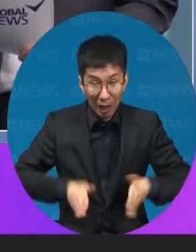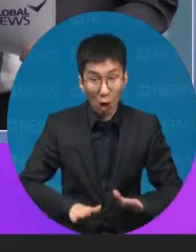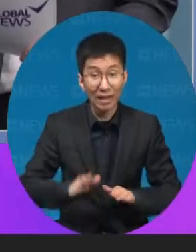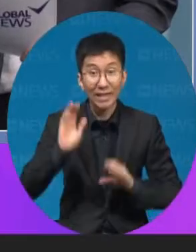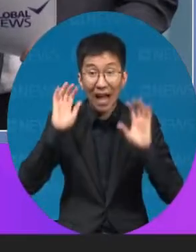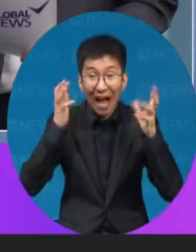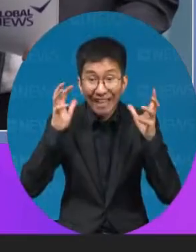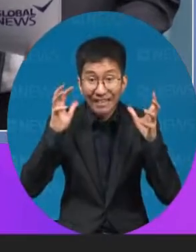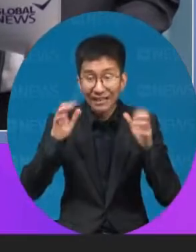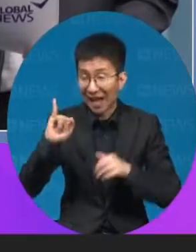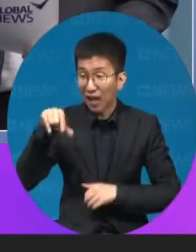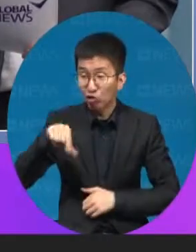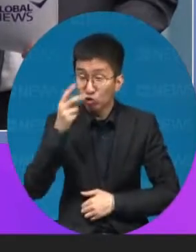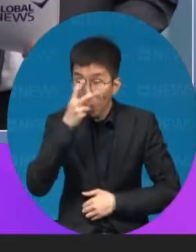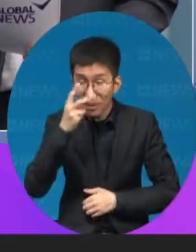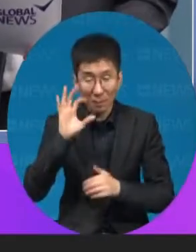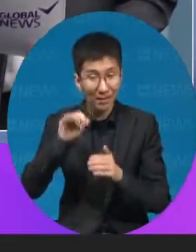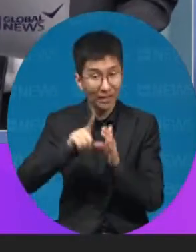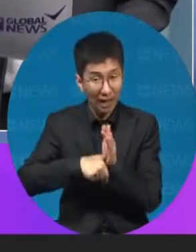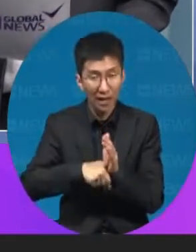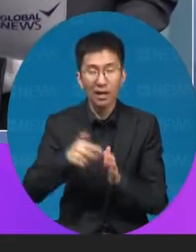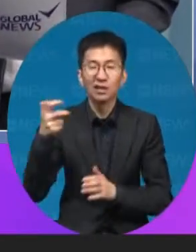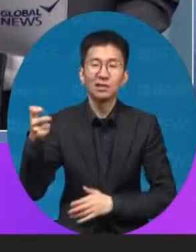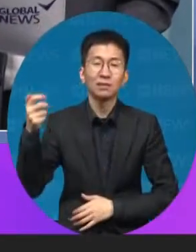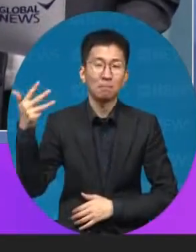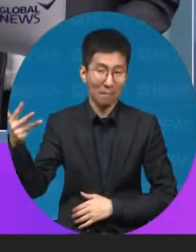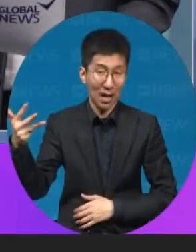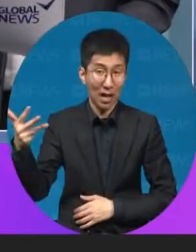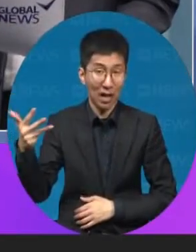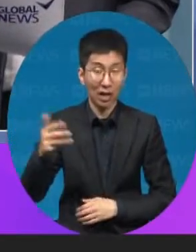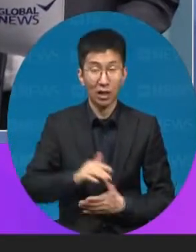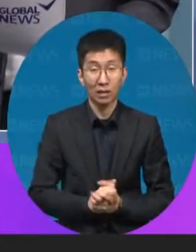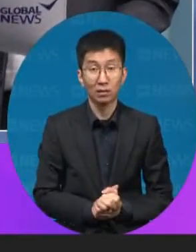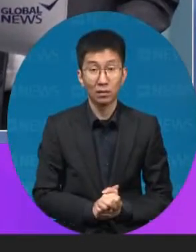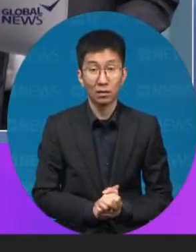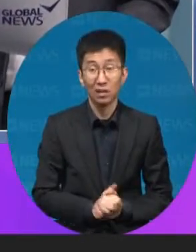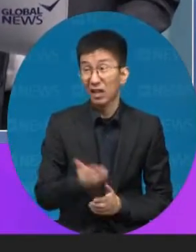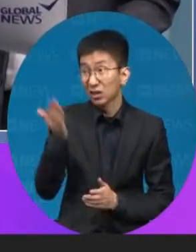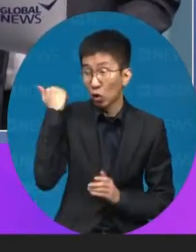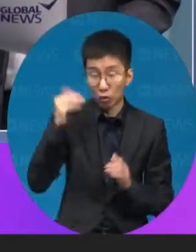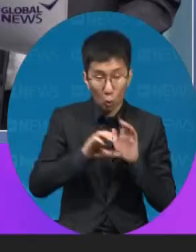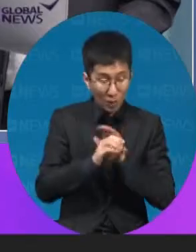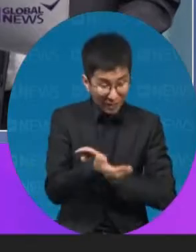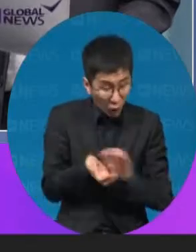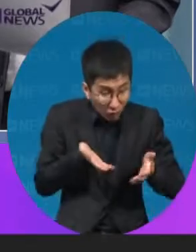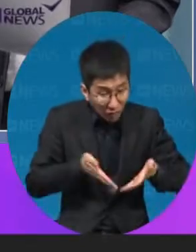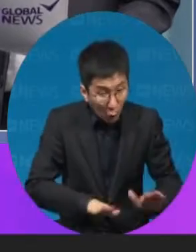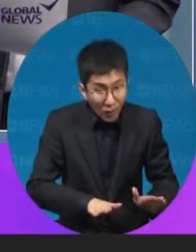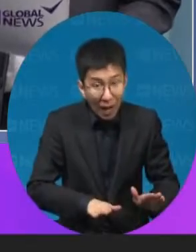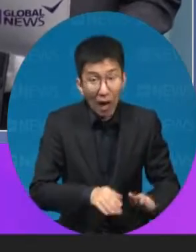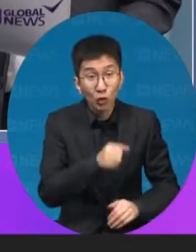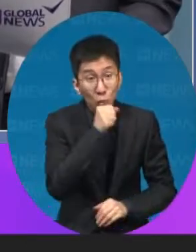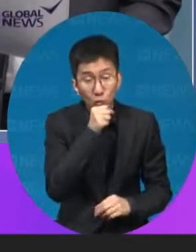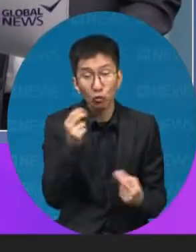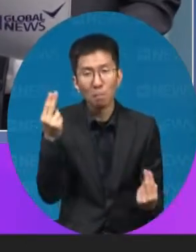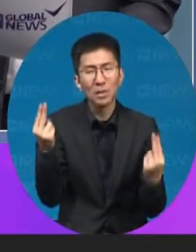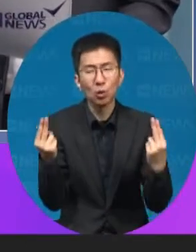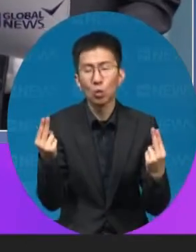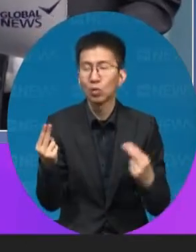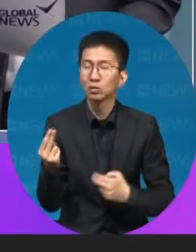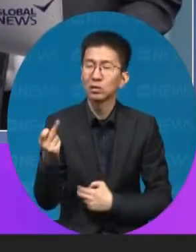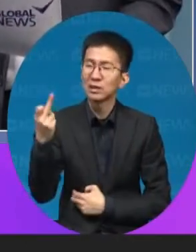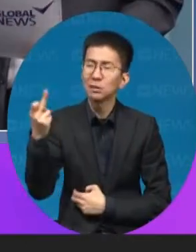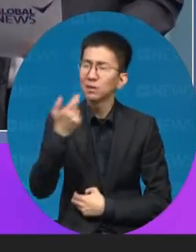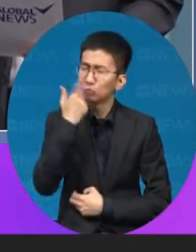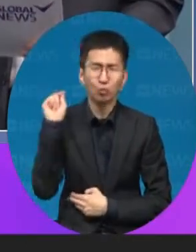에서 받은 평균 iq 점수는 78점 이었는데요 이는 편대 믹 이전에 출생한 아이들이 받은 평균 점수보다 12점